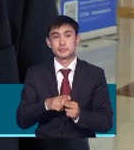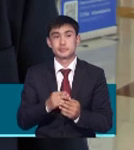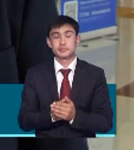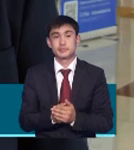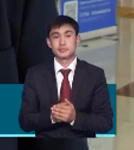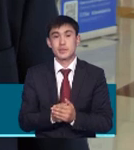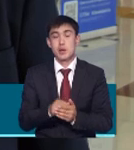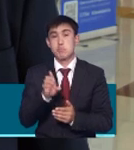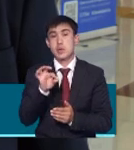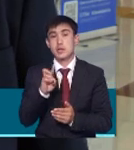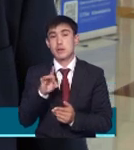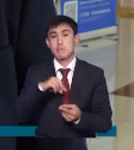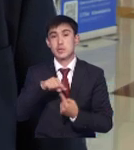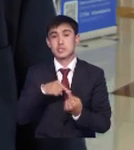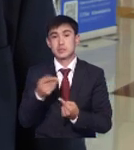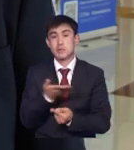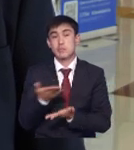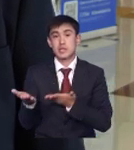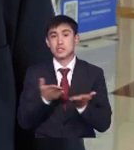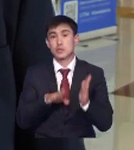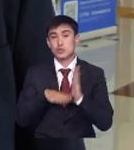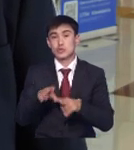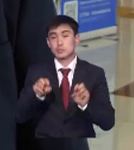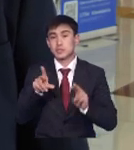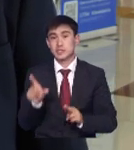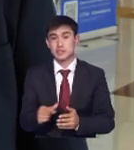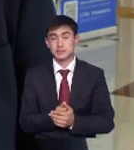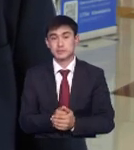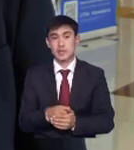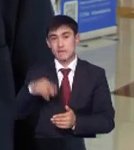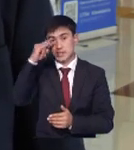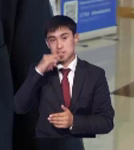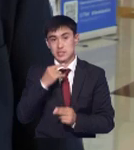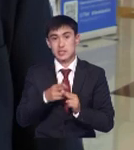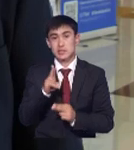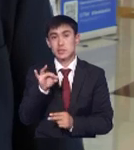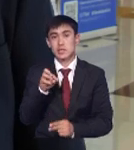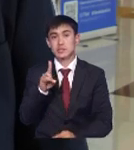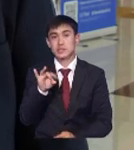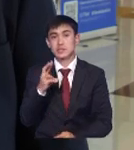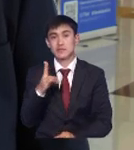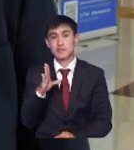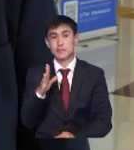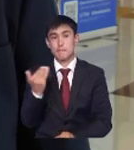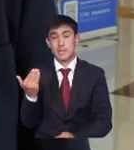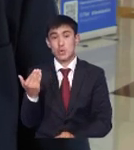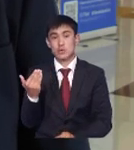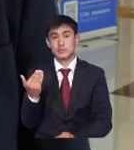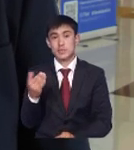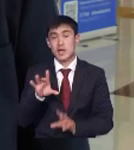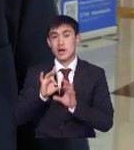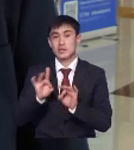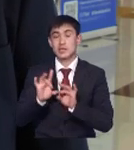благодаря бизнес мы пригласили самого лучшего спикера в Казахстане Это Дмитрий Казанцев он